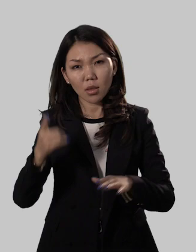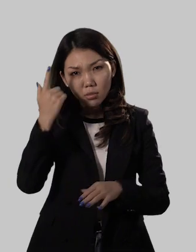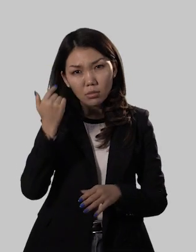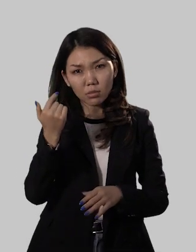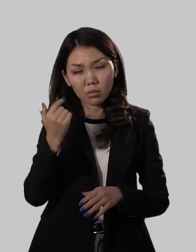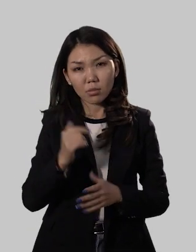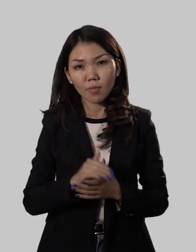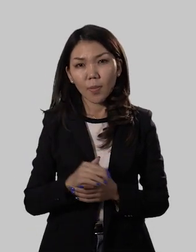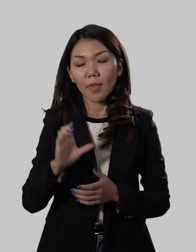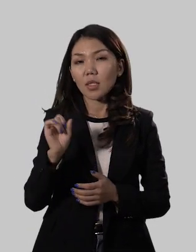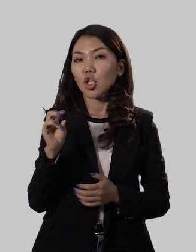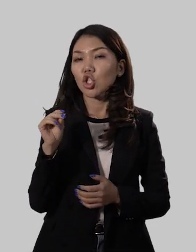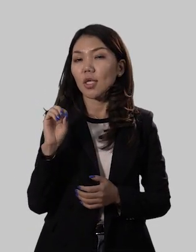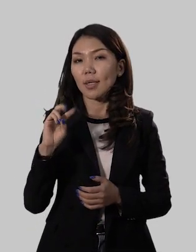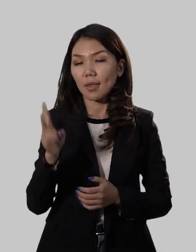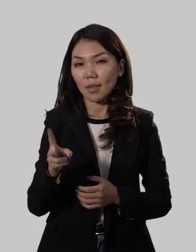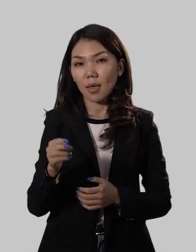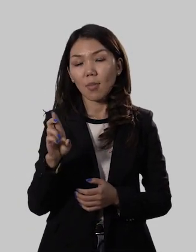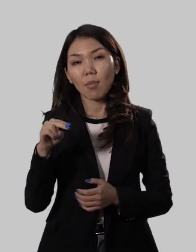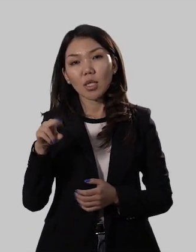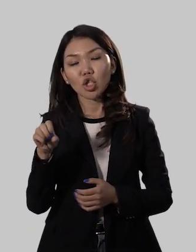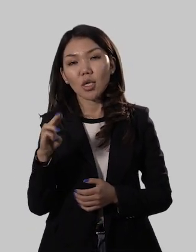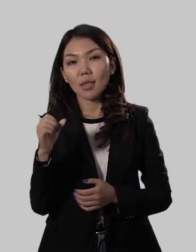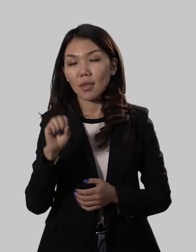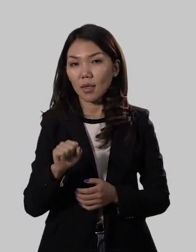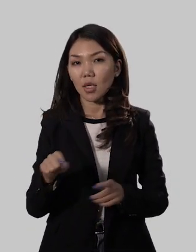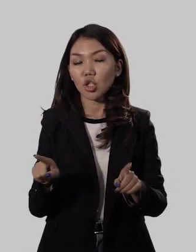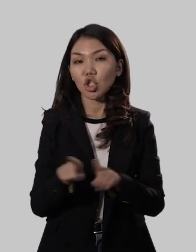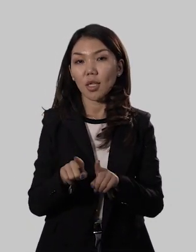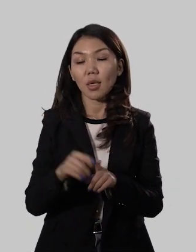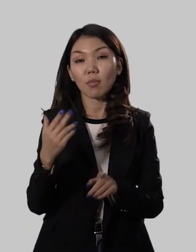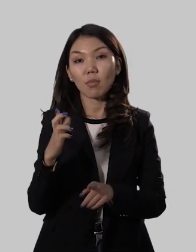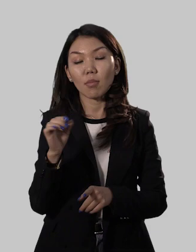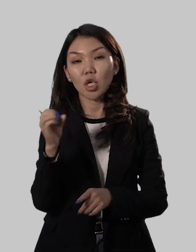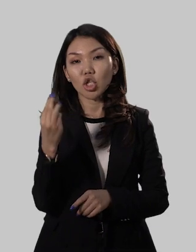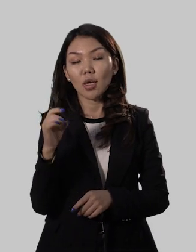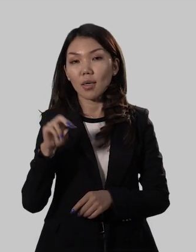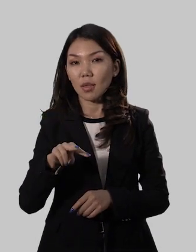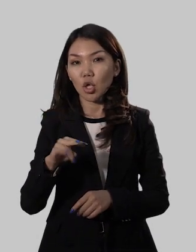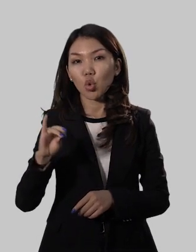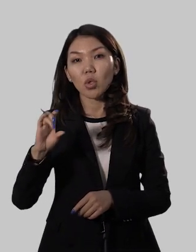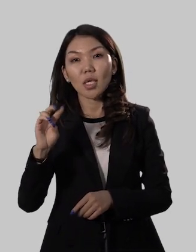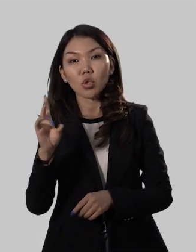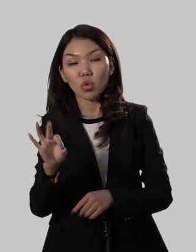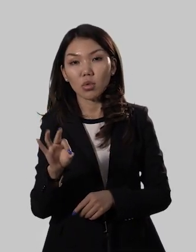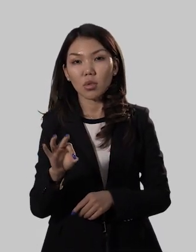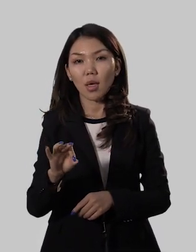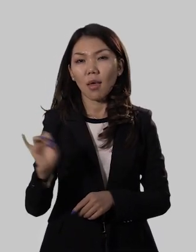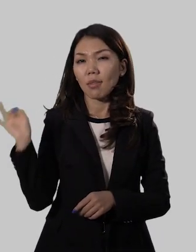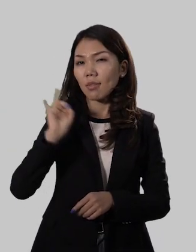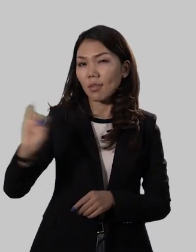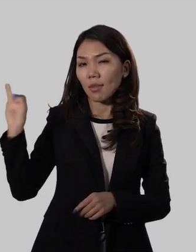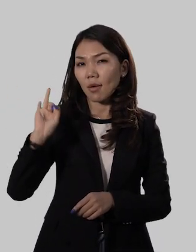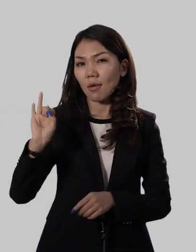Балдар, билесиңерби? Сарычелек, Падыша Ата жана Беш Арал коруктары ЮНЕСКОнун